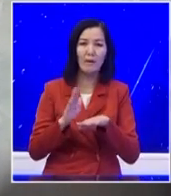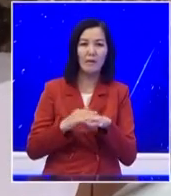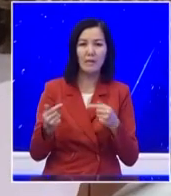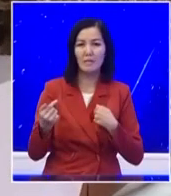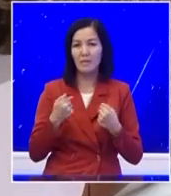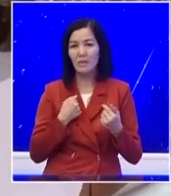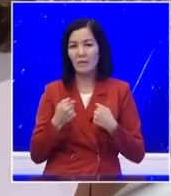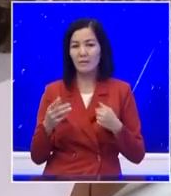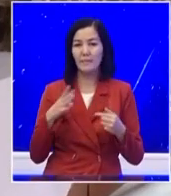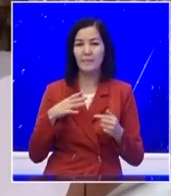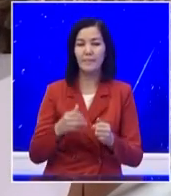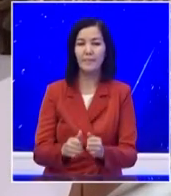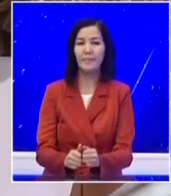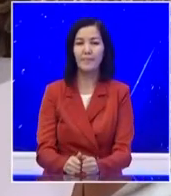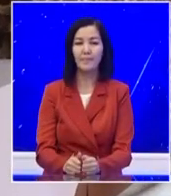айтады.